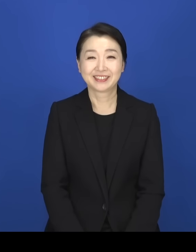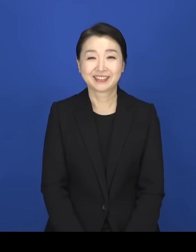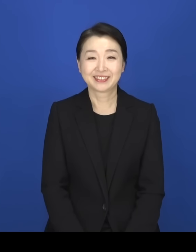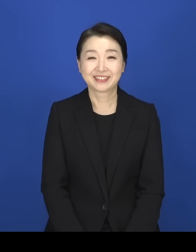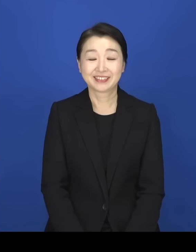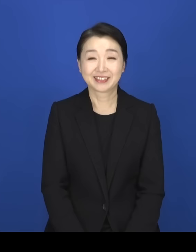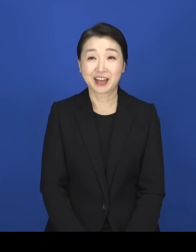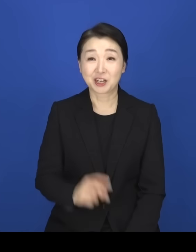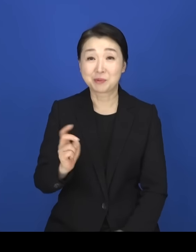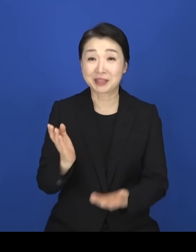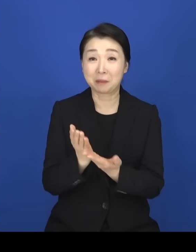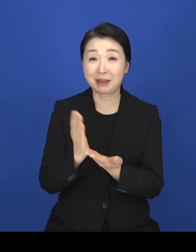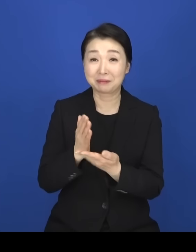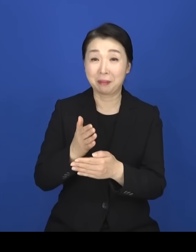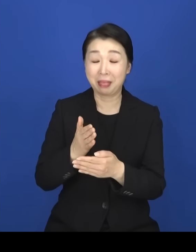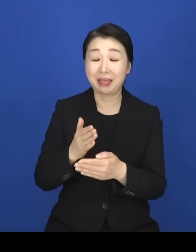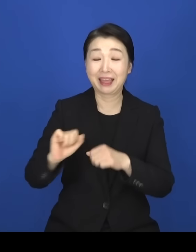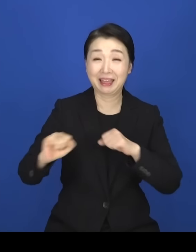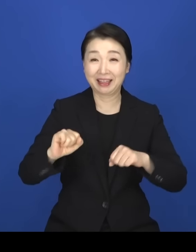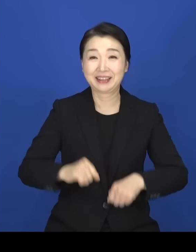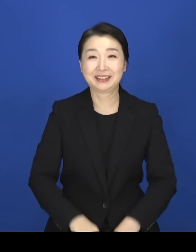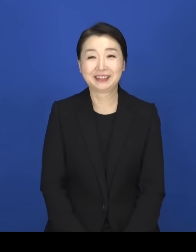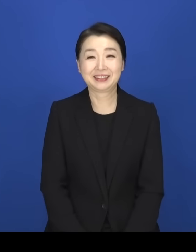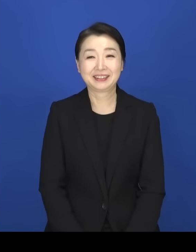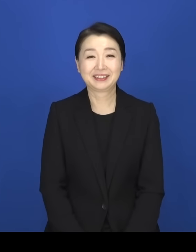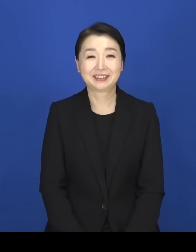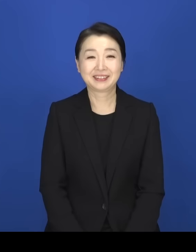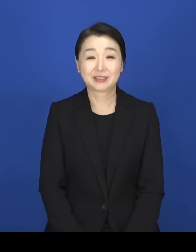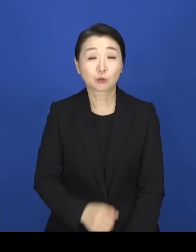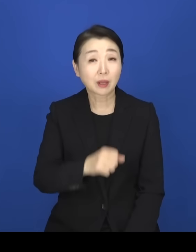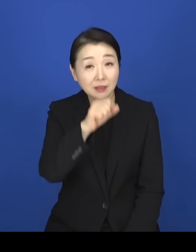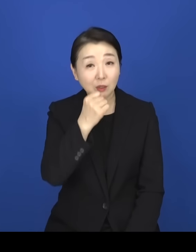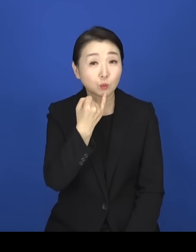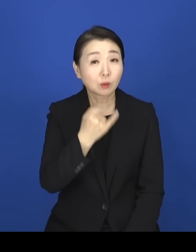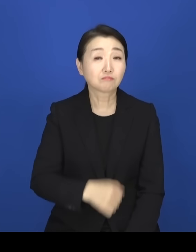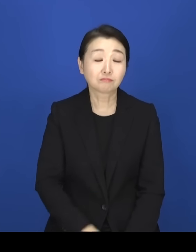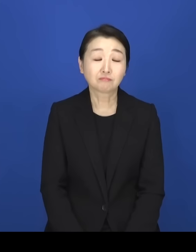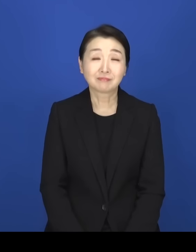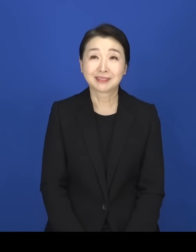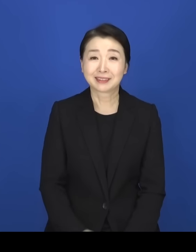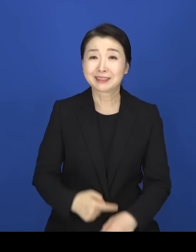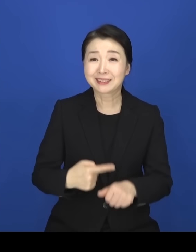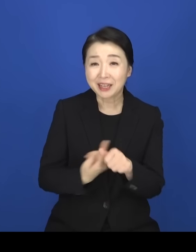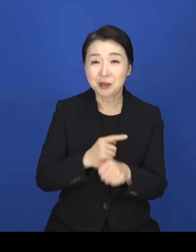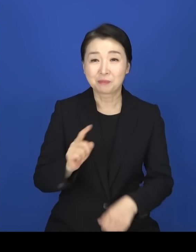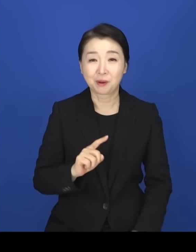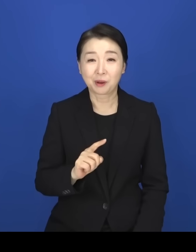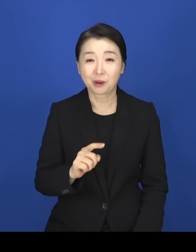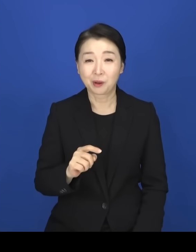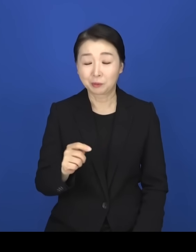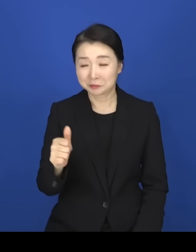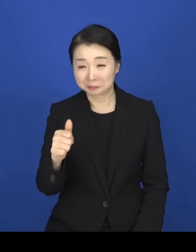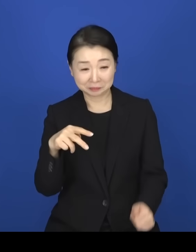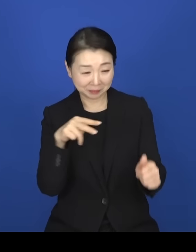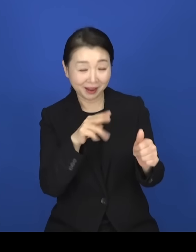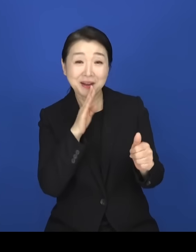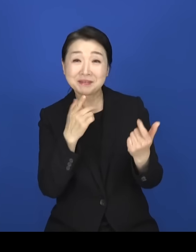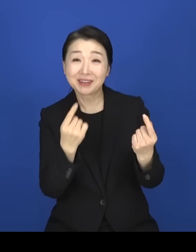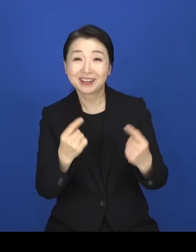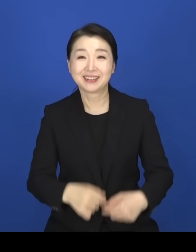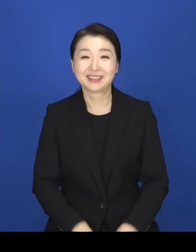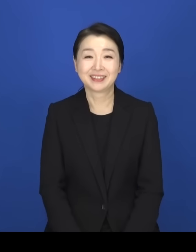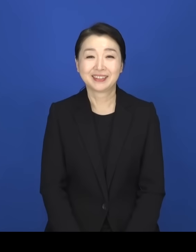슬랩스틱. 거기까지 아주 좋았어요. 아니 그냥 저도 모르게. 우리 정수 씨가 지금 보고 있으니까. 예. 네.